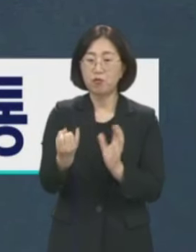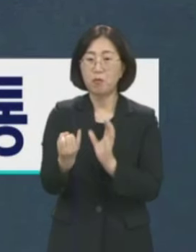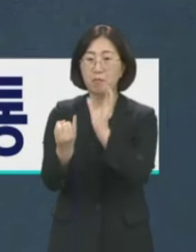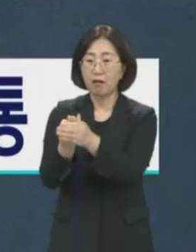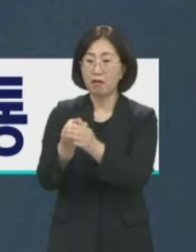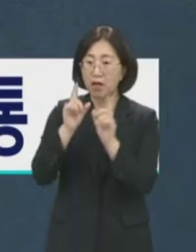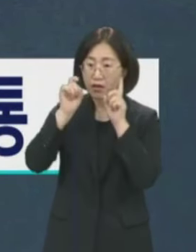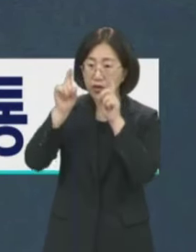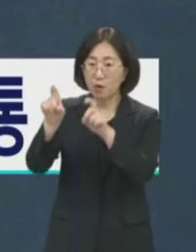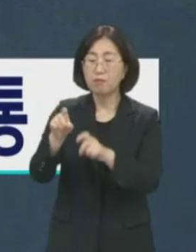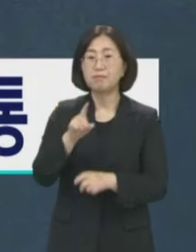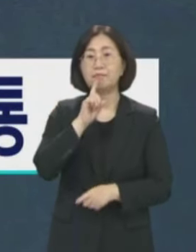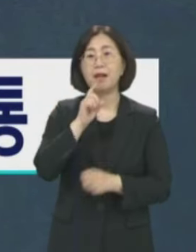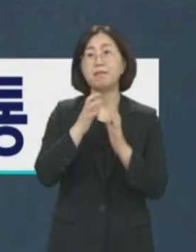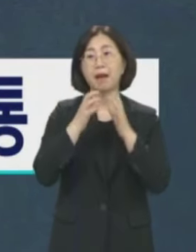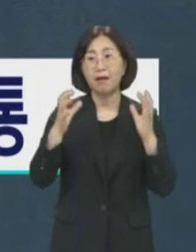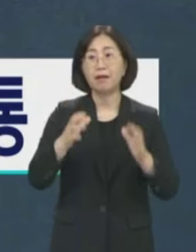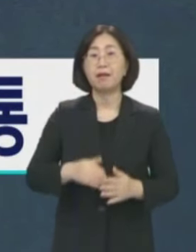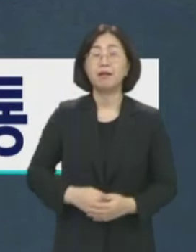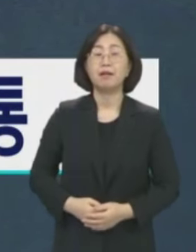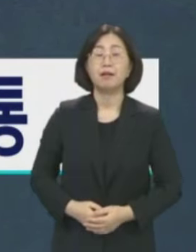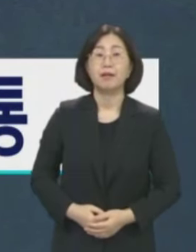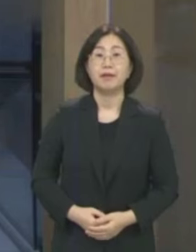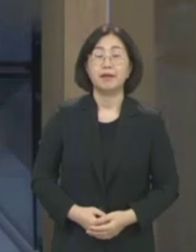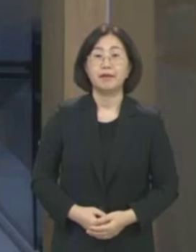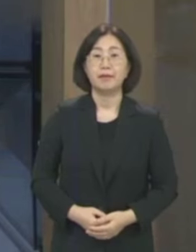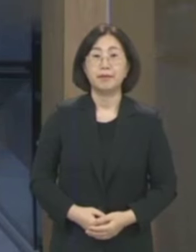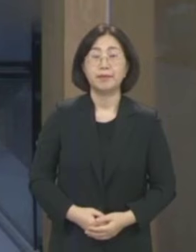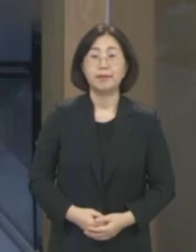커지고 있습니다. 조형준 기자입니다.